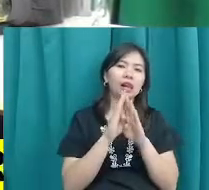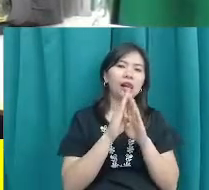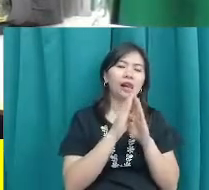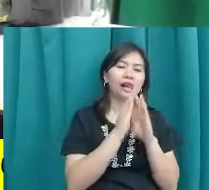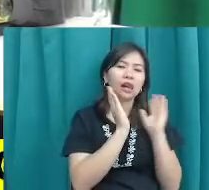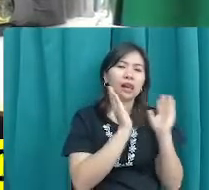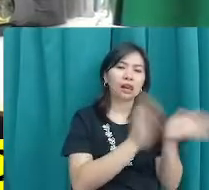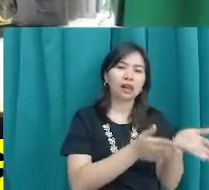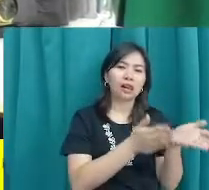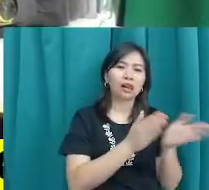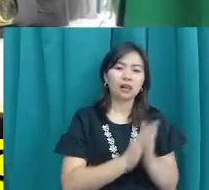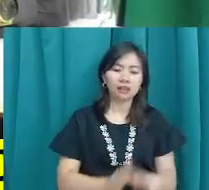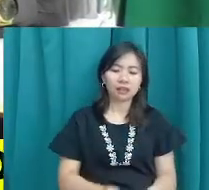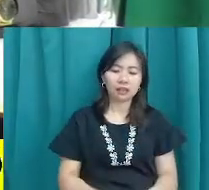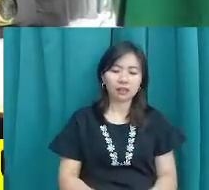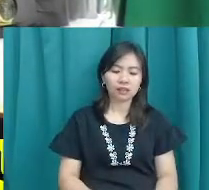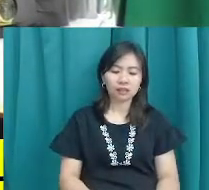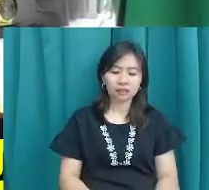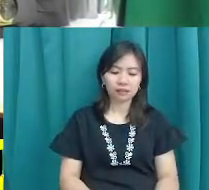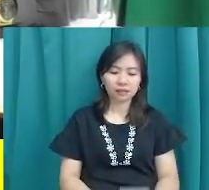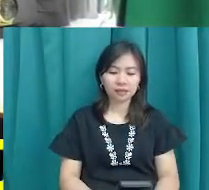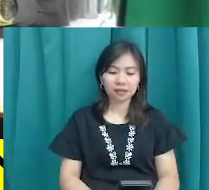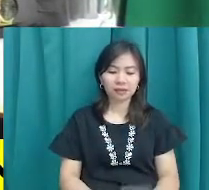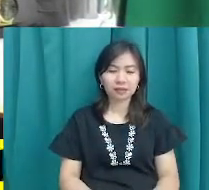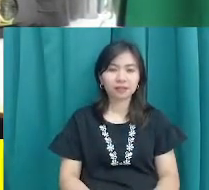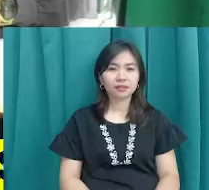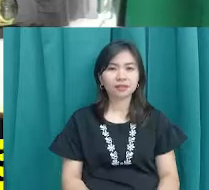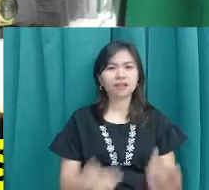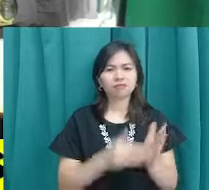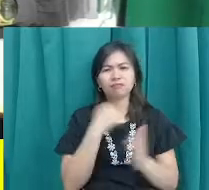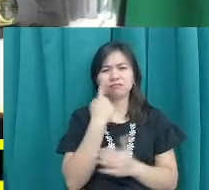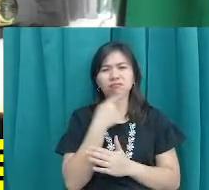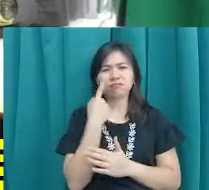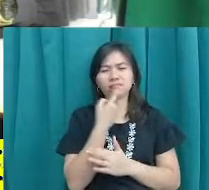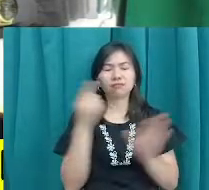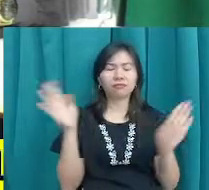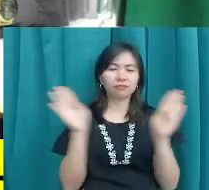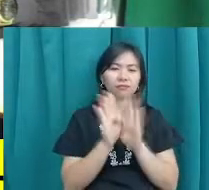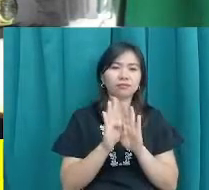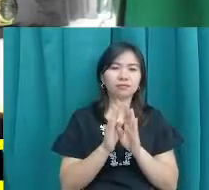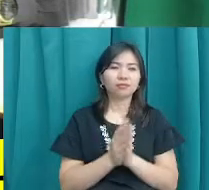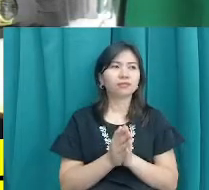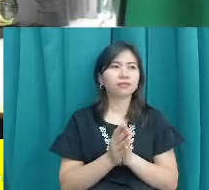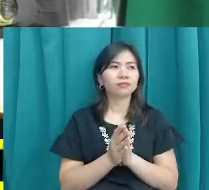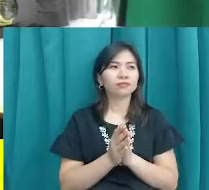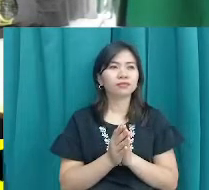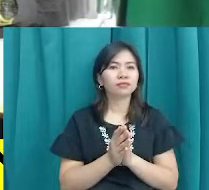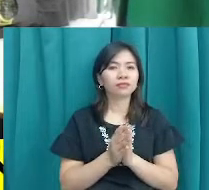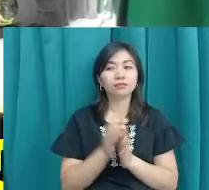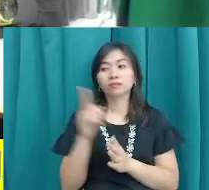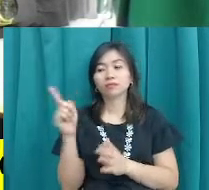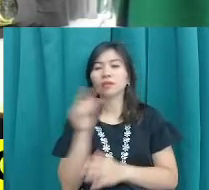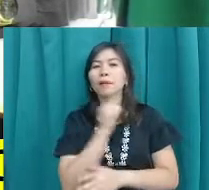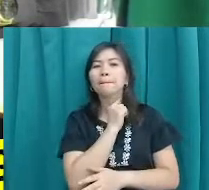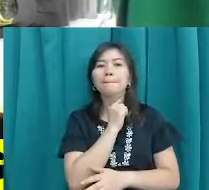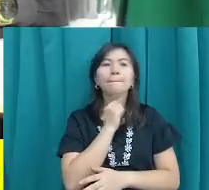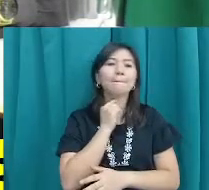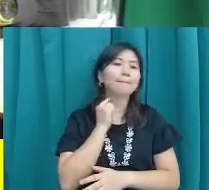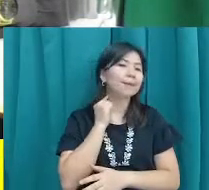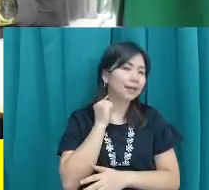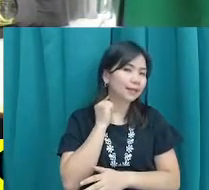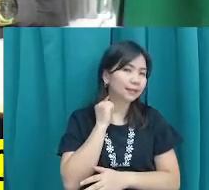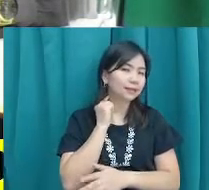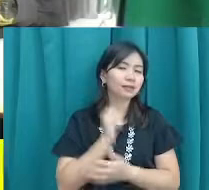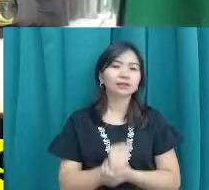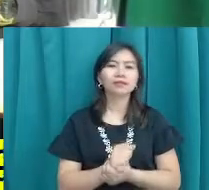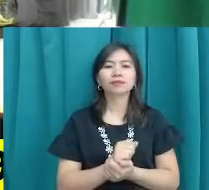Sinasabi ko na sa inyo, bay. Sino yung mga ka-close niya? Yung chief priest, yan yung mga